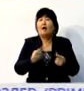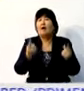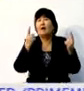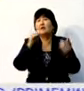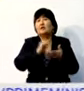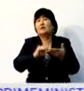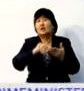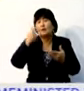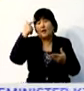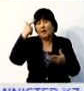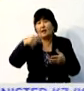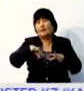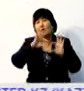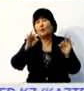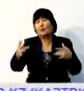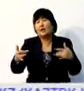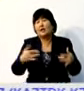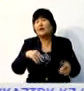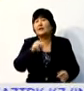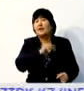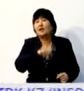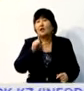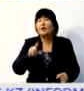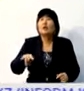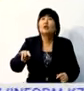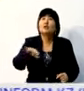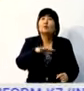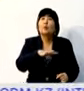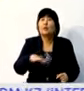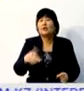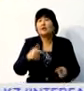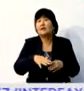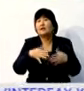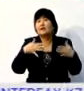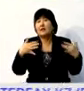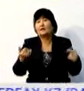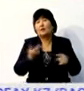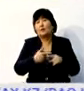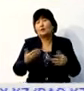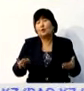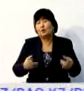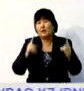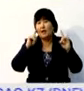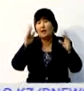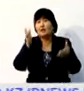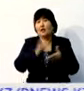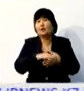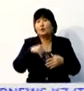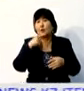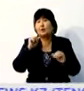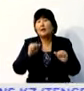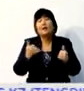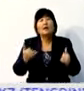ғалымдардың, өнер қайраткерлерінің, еңбегерлерінің республика көлемінде жарқырай шығып осы өңірді таныту деп айтуға болады.